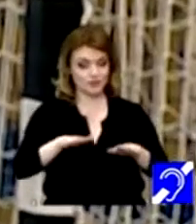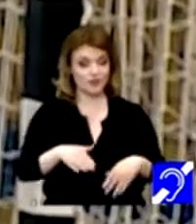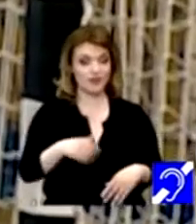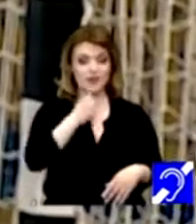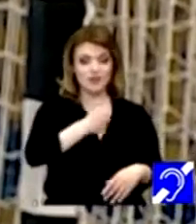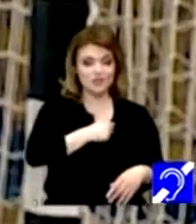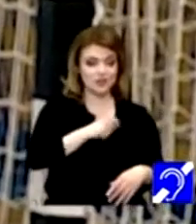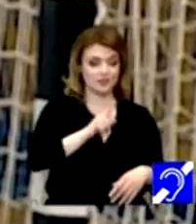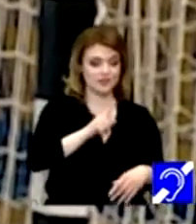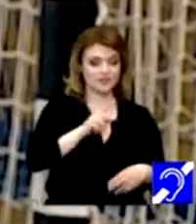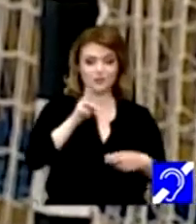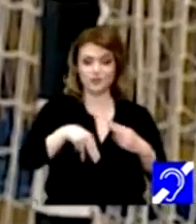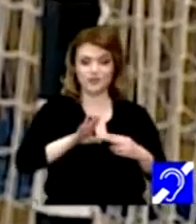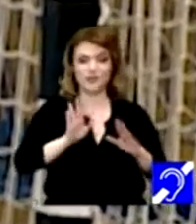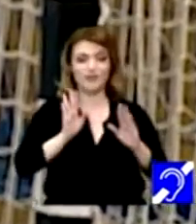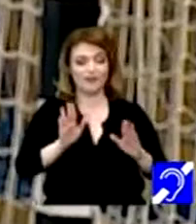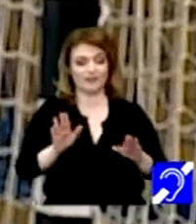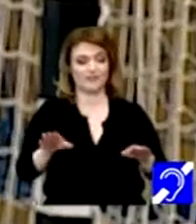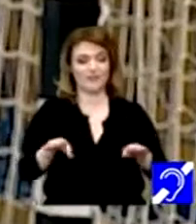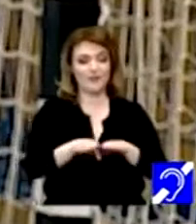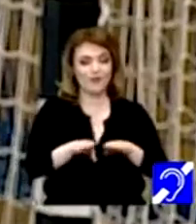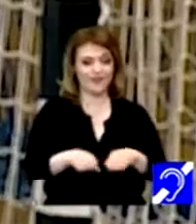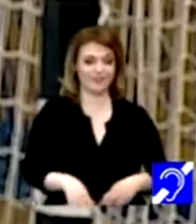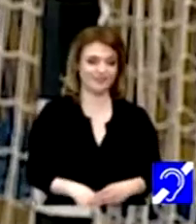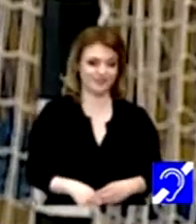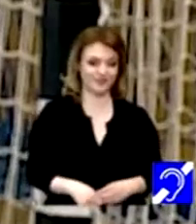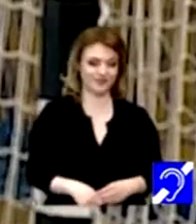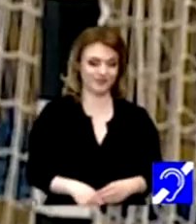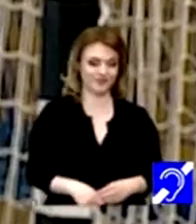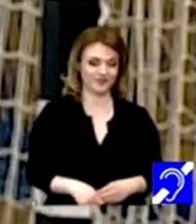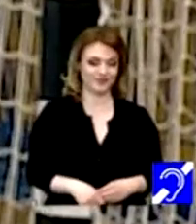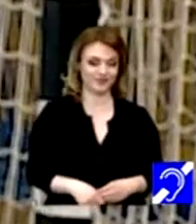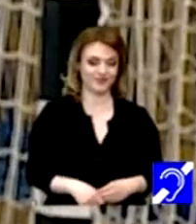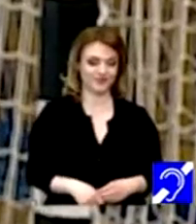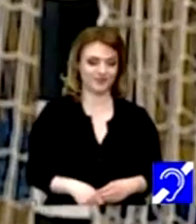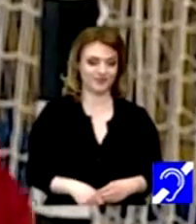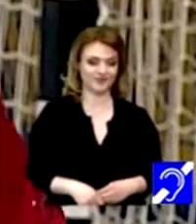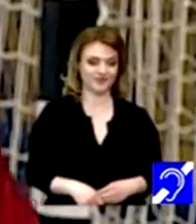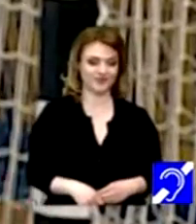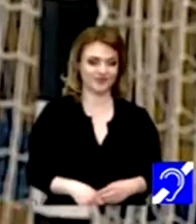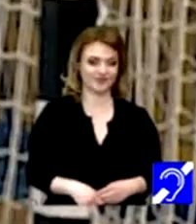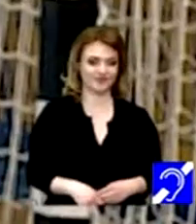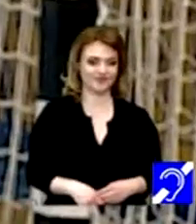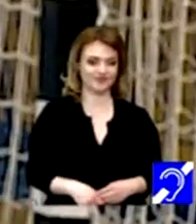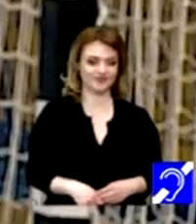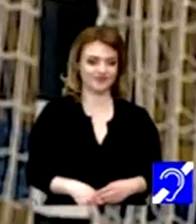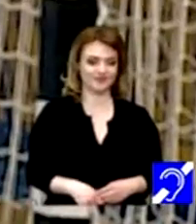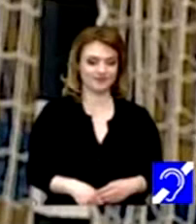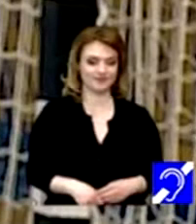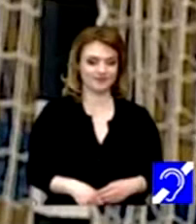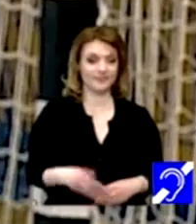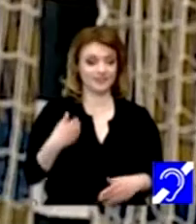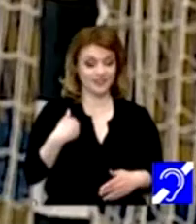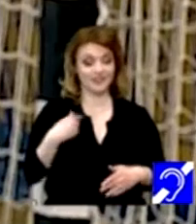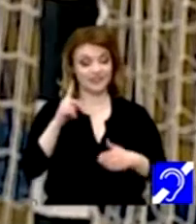că nu s-a terminat măcar un egal, zic eu, după toată încrâncenarea asta. Așteptăm celelalte meciuri și sper